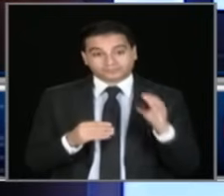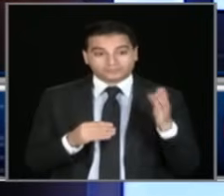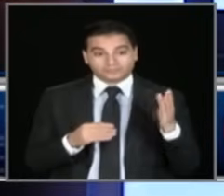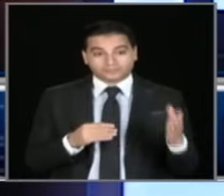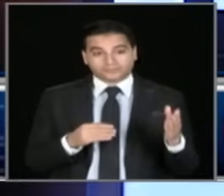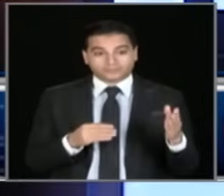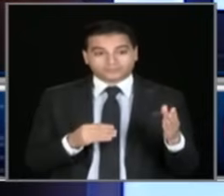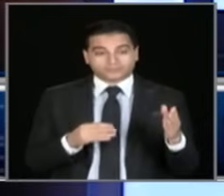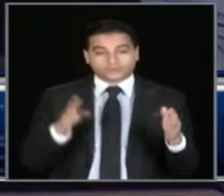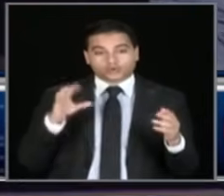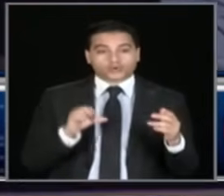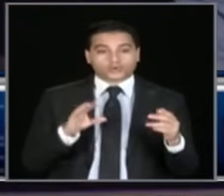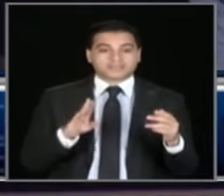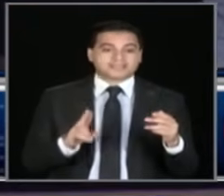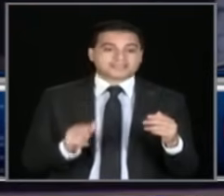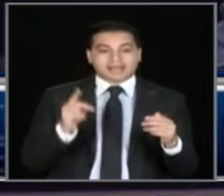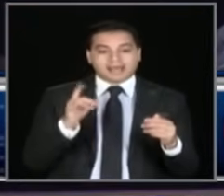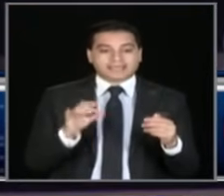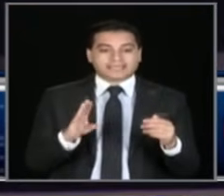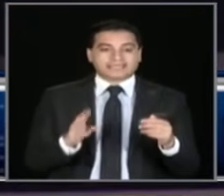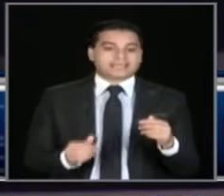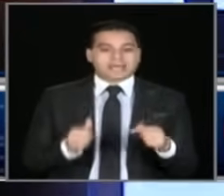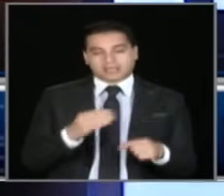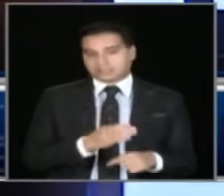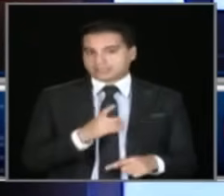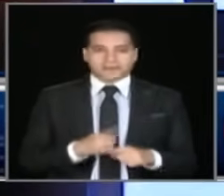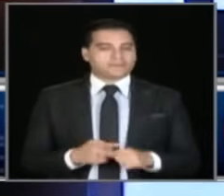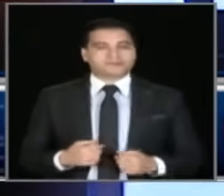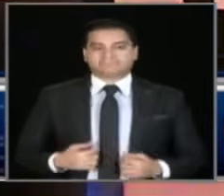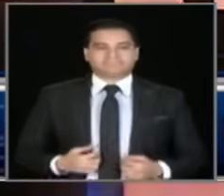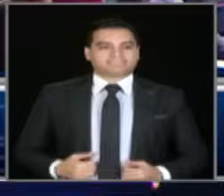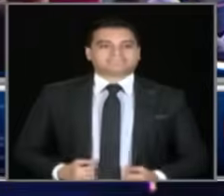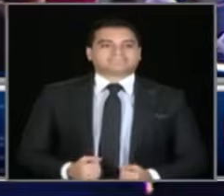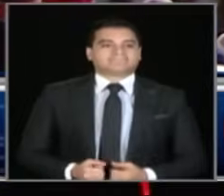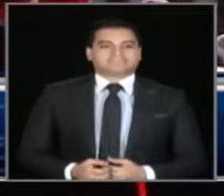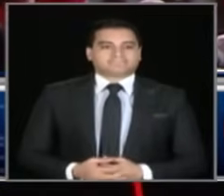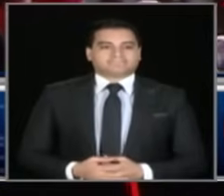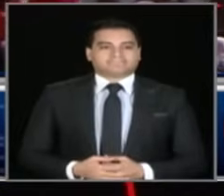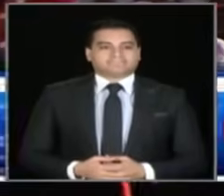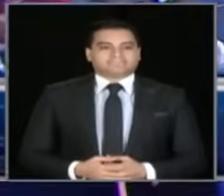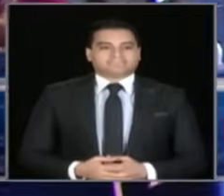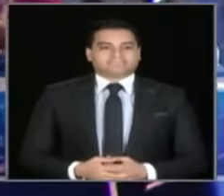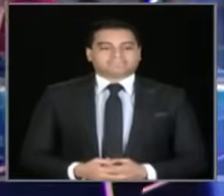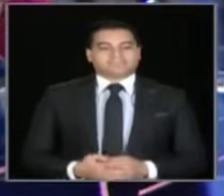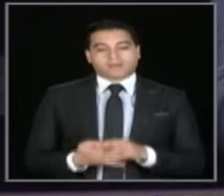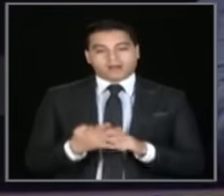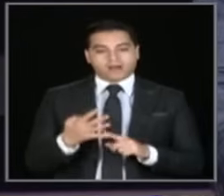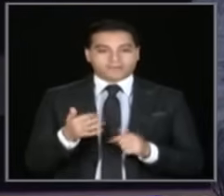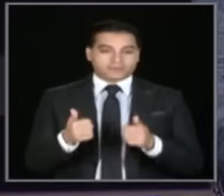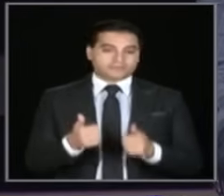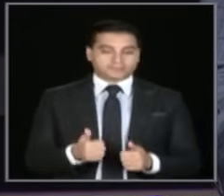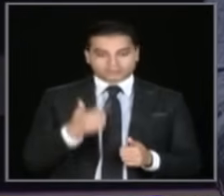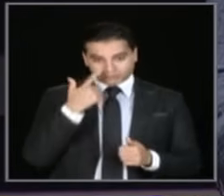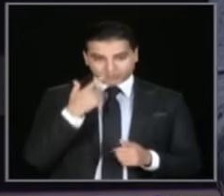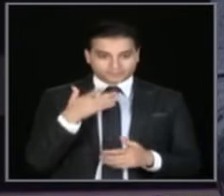هلا. كوستاريكا. ولا كوستاريكا. إجابة خاطئة. أربع اختيارات وهنشوف